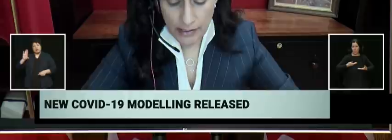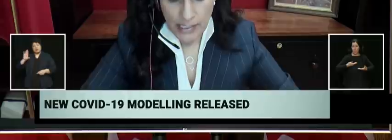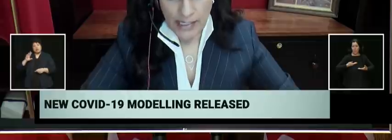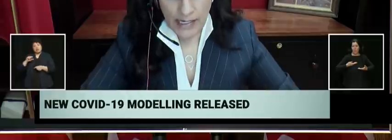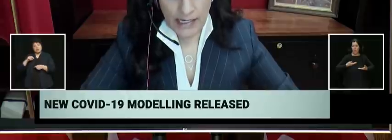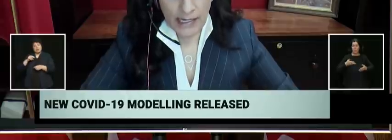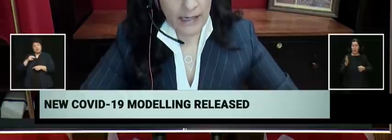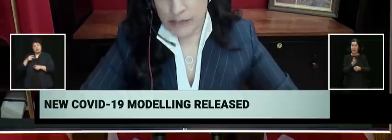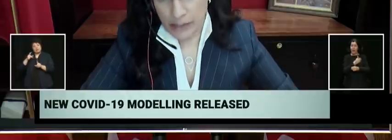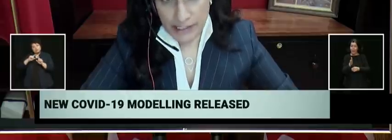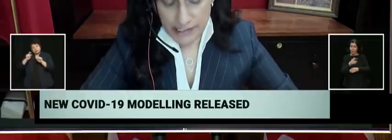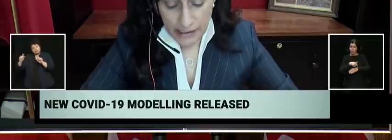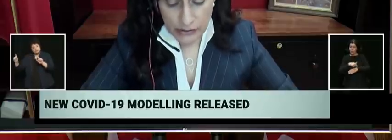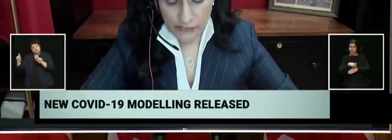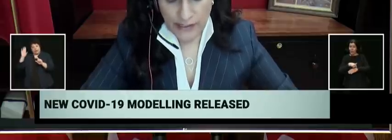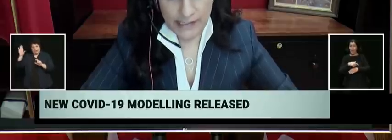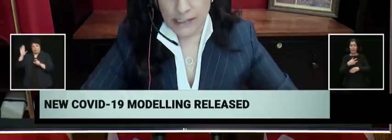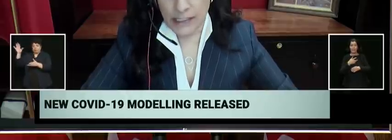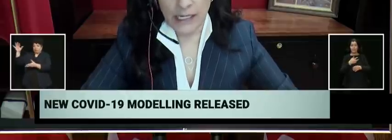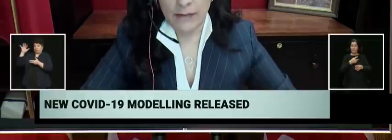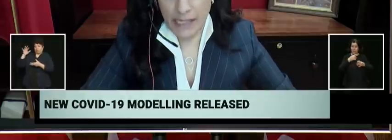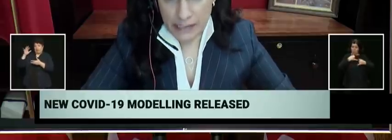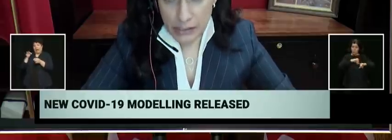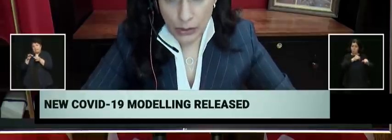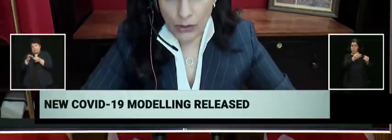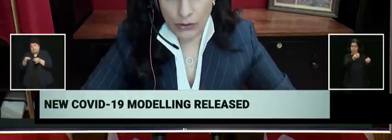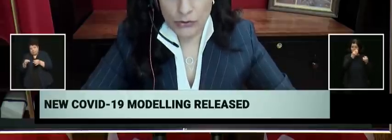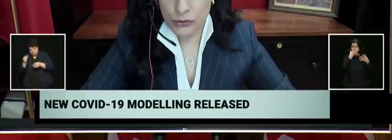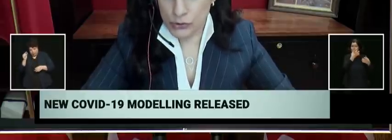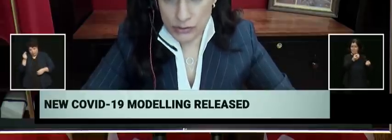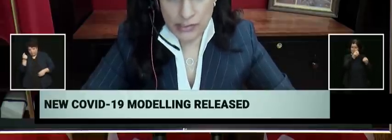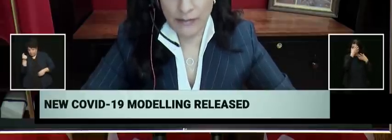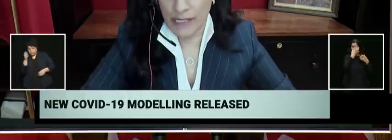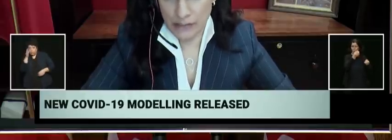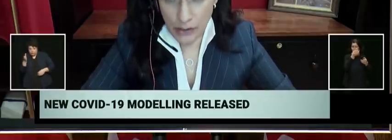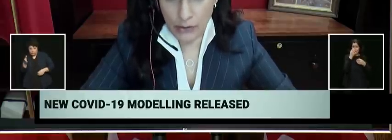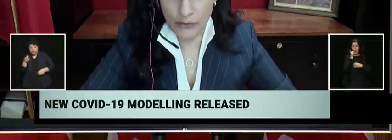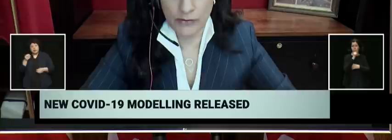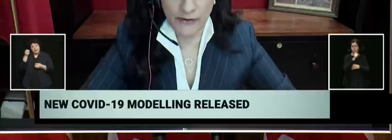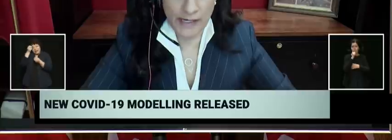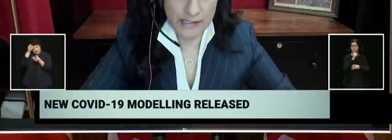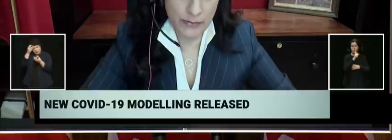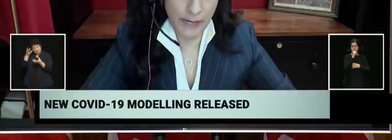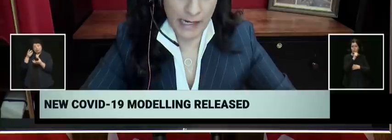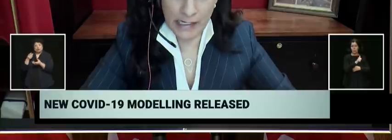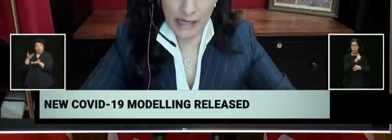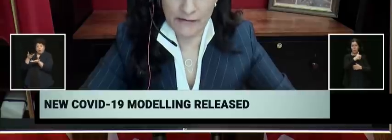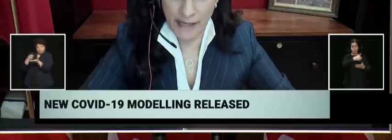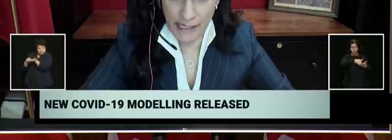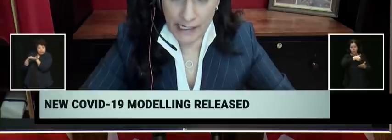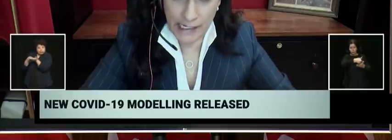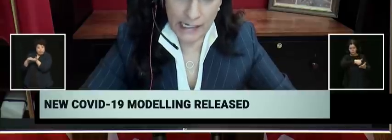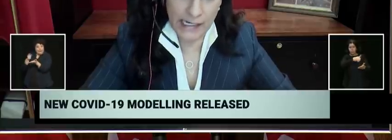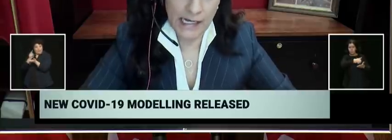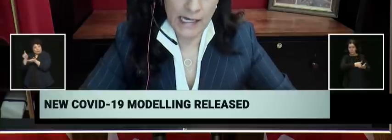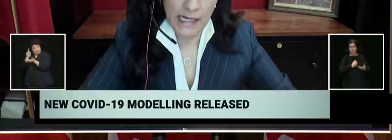l'information hebdomadaire de Pfizer et maintenant, jusqu'à maintenant, Pfizer parle